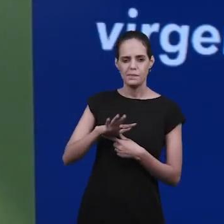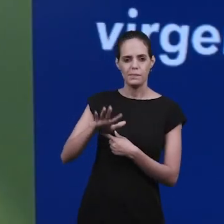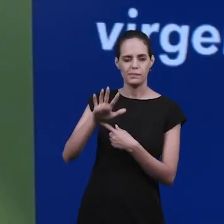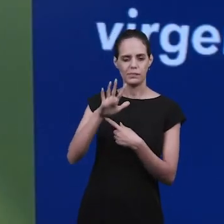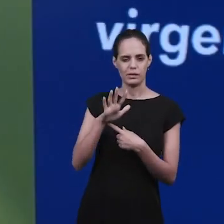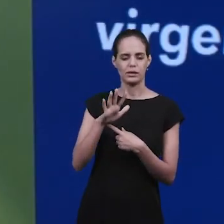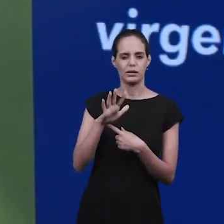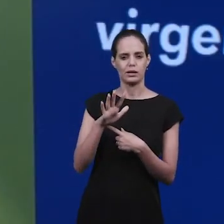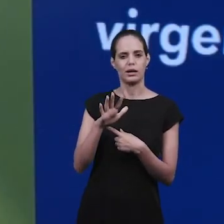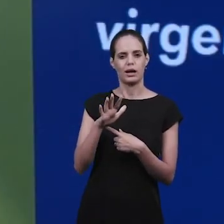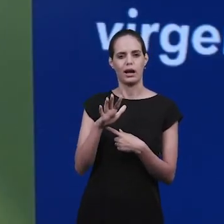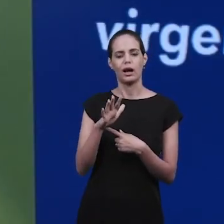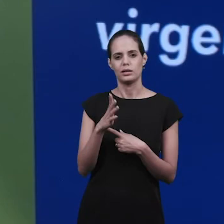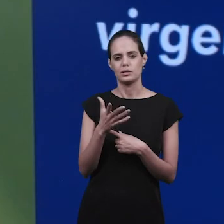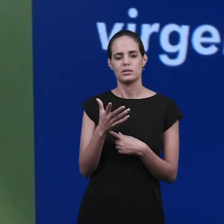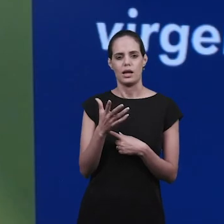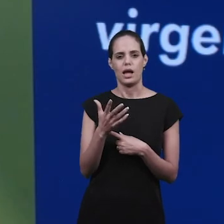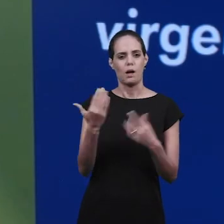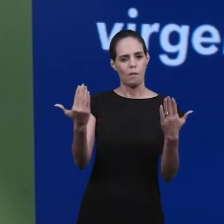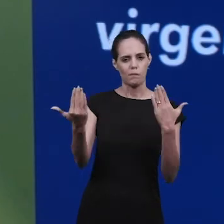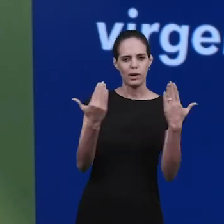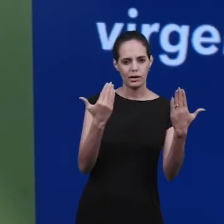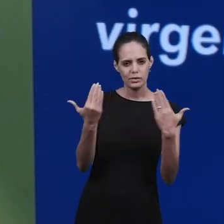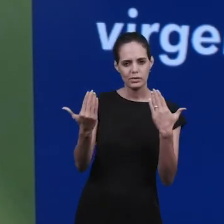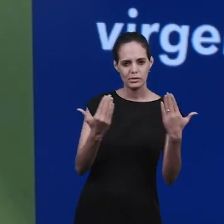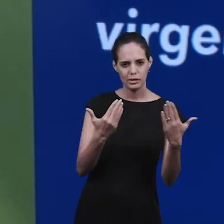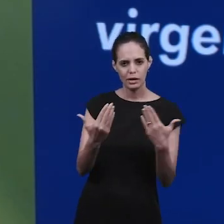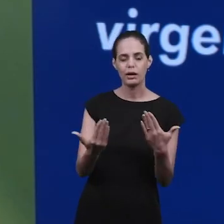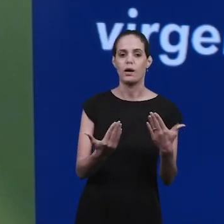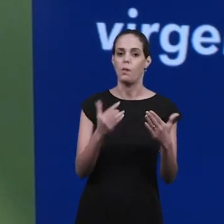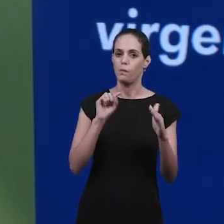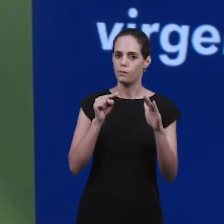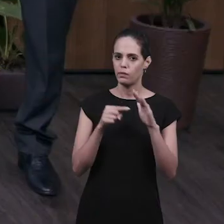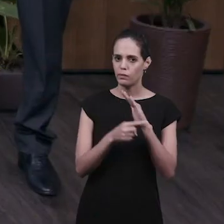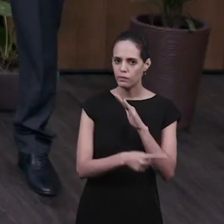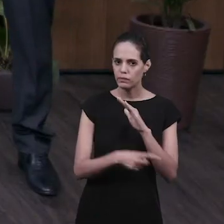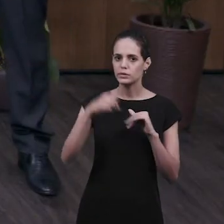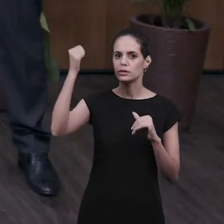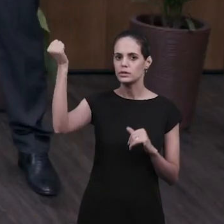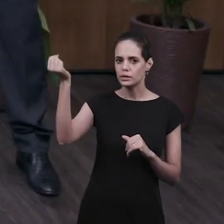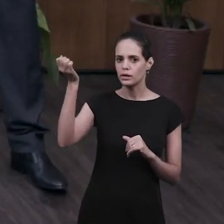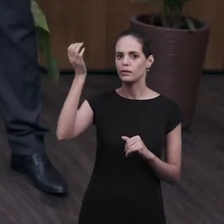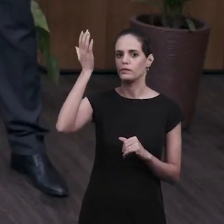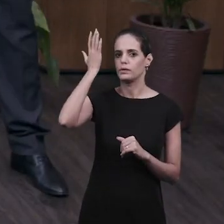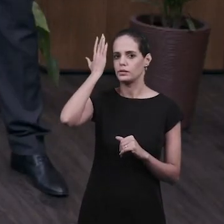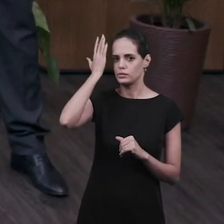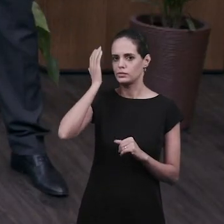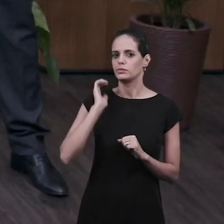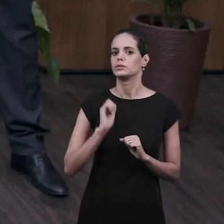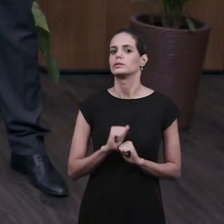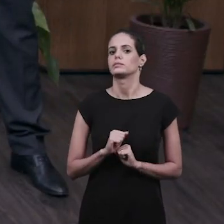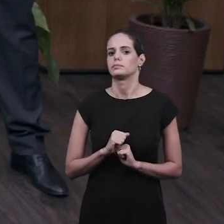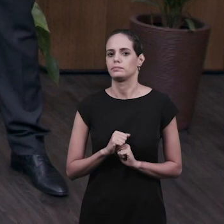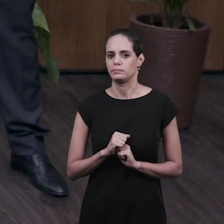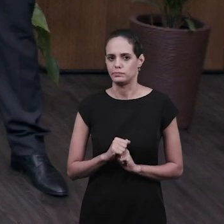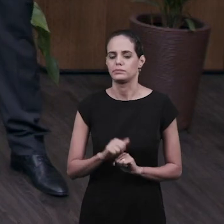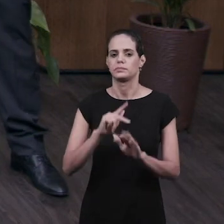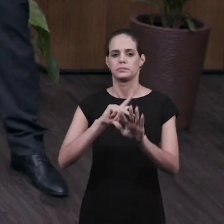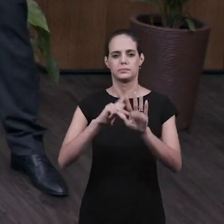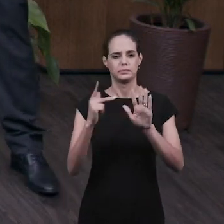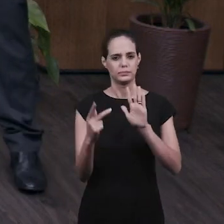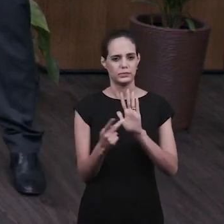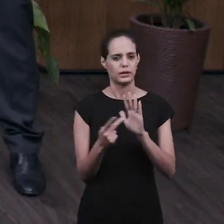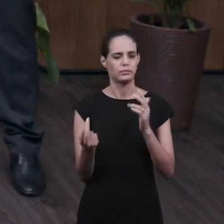c'est-à-dire des illustrations et des allégories riches en révélations. Et